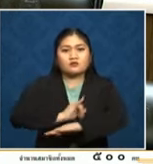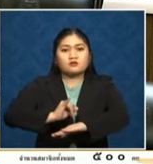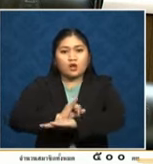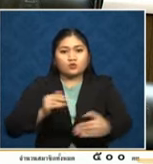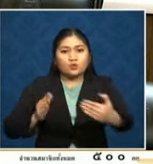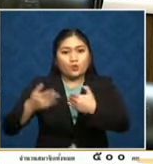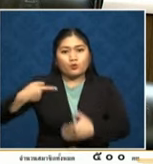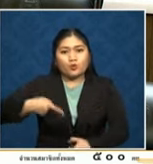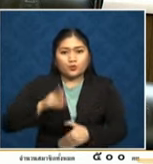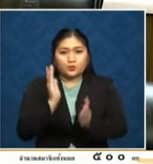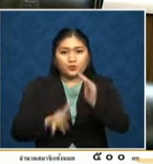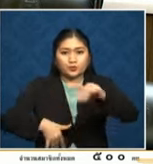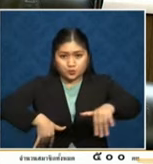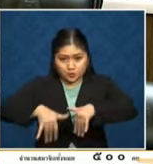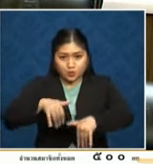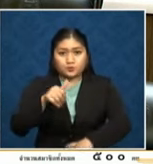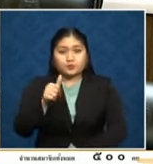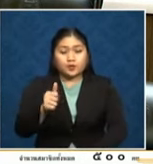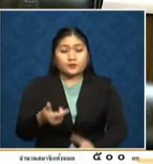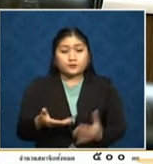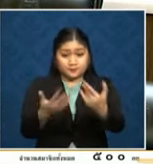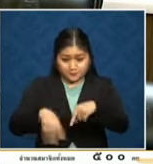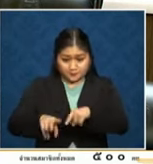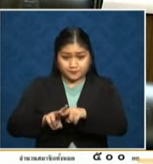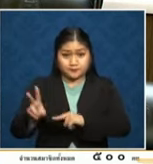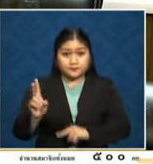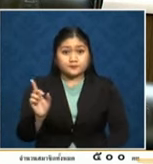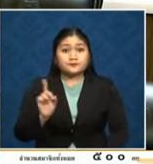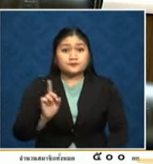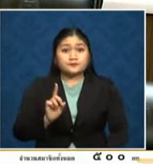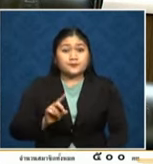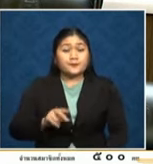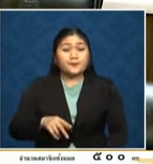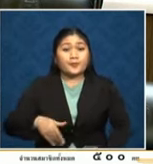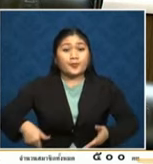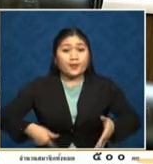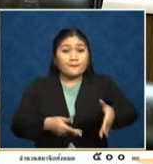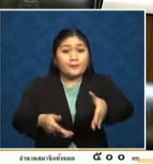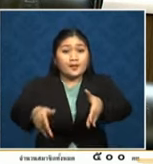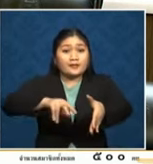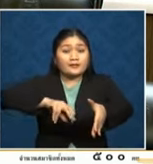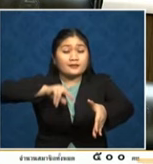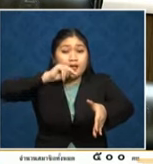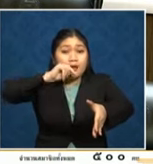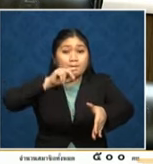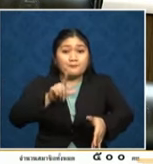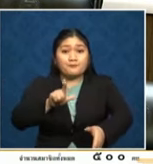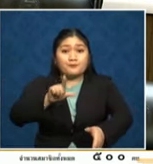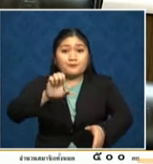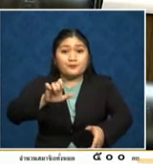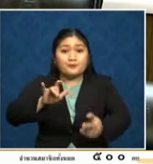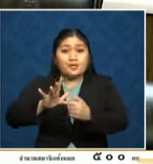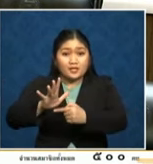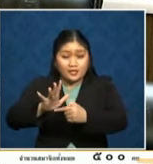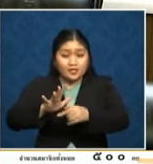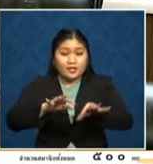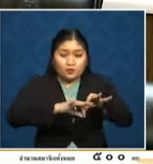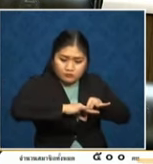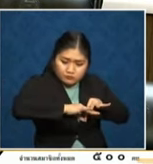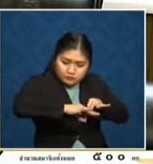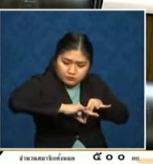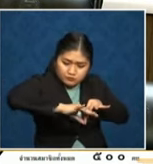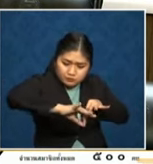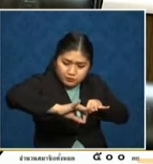องชาวบ้านเป็นอย่างยิ่งเรื่องที่2ครับแม่น้ำลี้นะครับไหลจากอำเภอลี้บ้านโฮ่งเวียงหนองล่อง